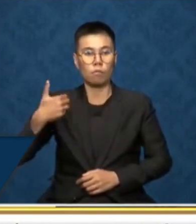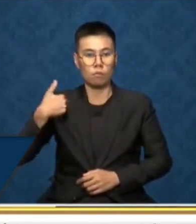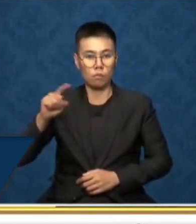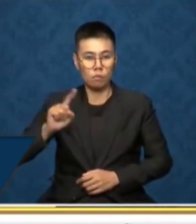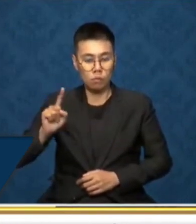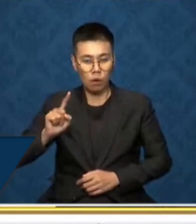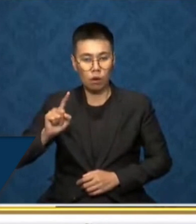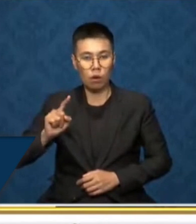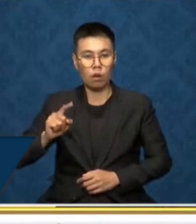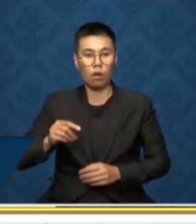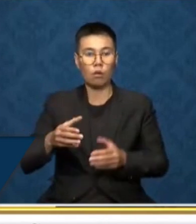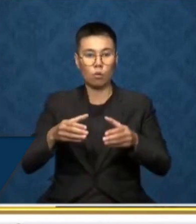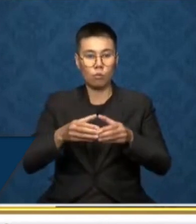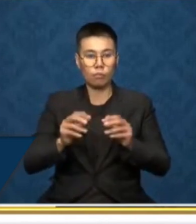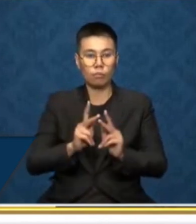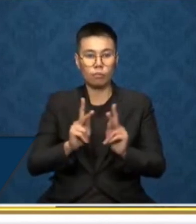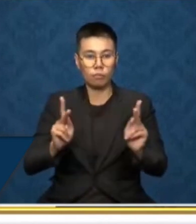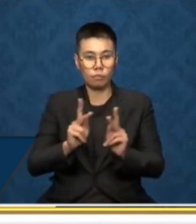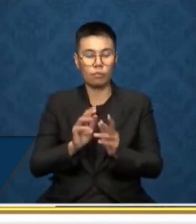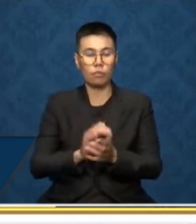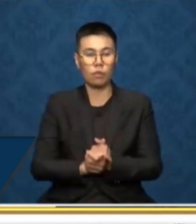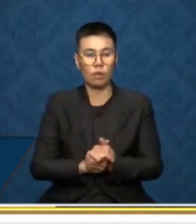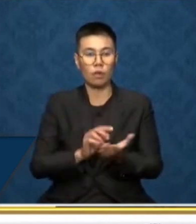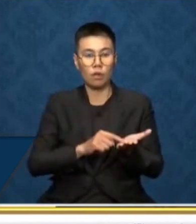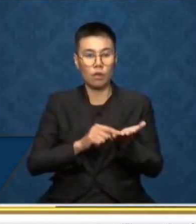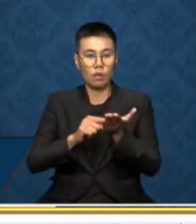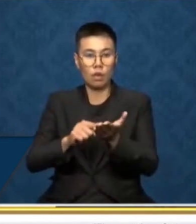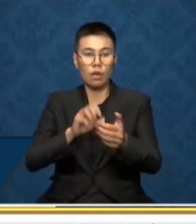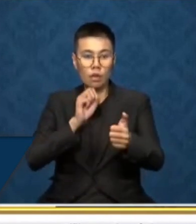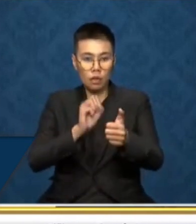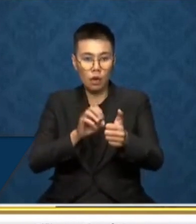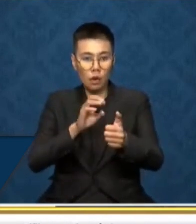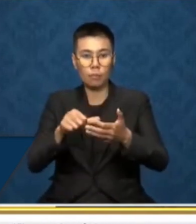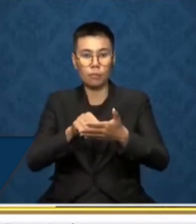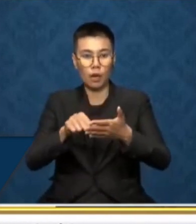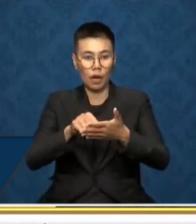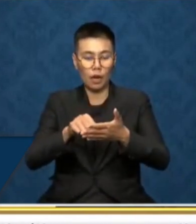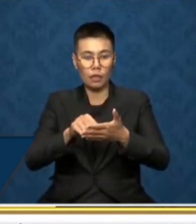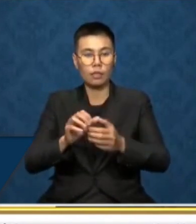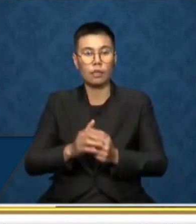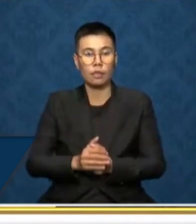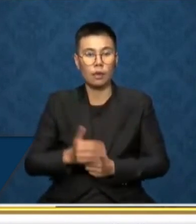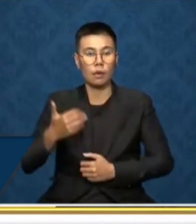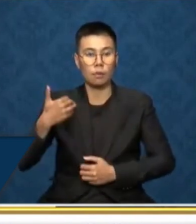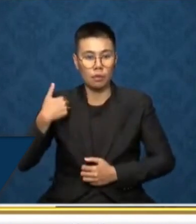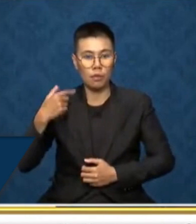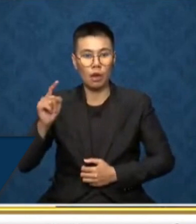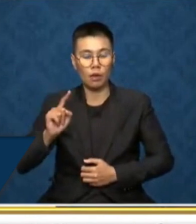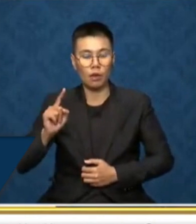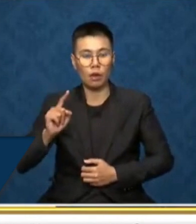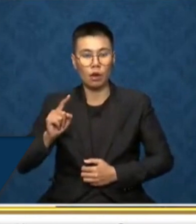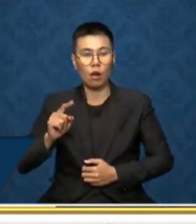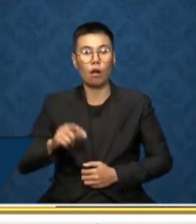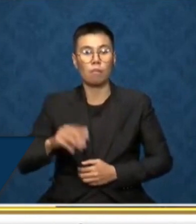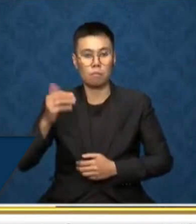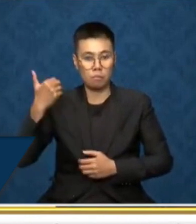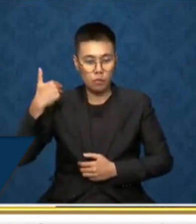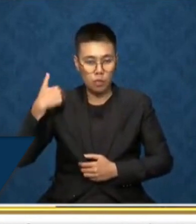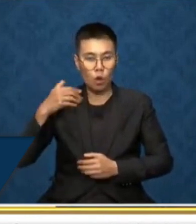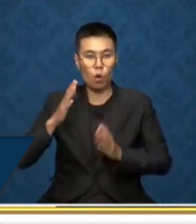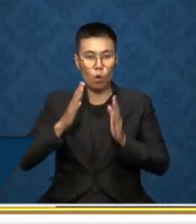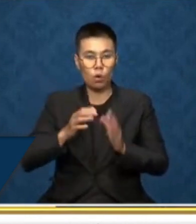ญพิจารณาศึกษาและเสนอแนะการแก้ไขกฎหมายประมงทั้งระบบและเป็นธรรมกับผู้ประกอบ